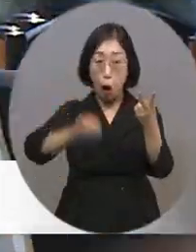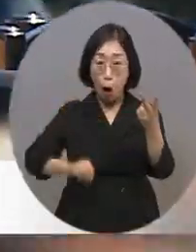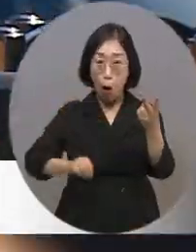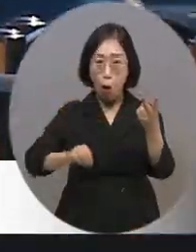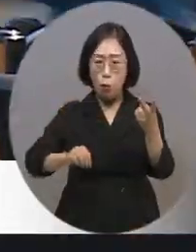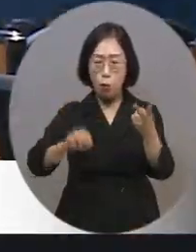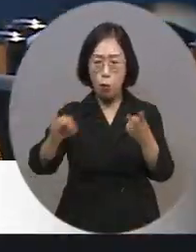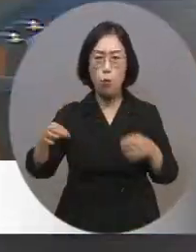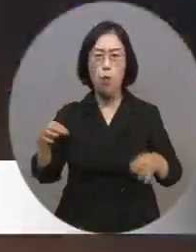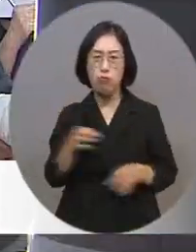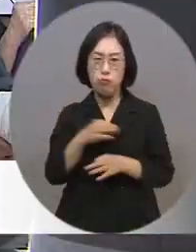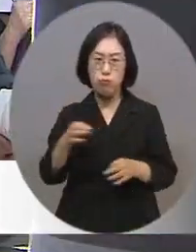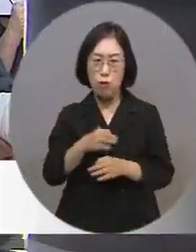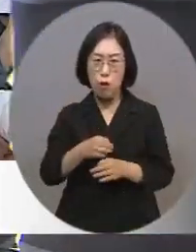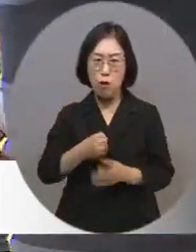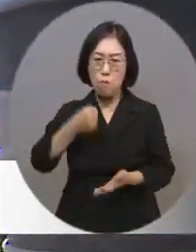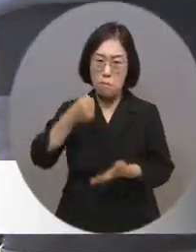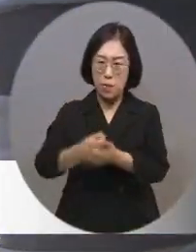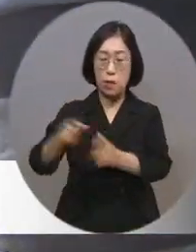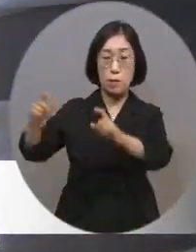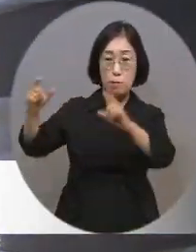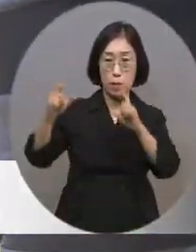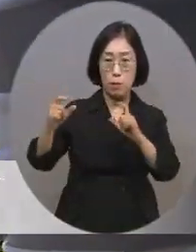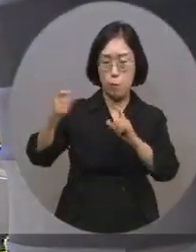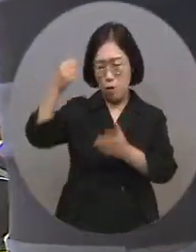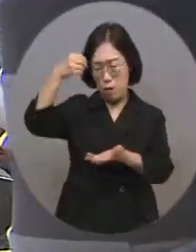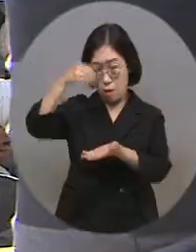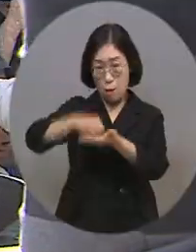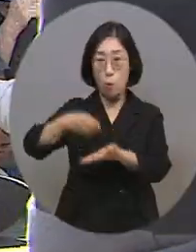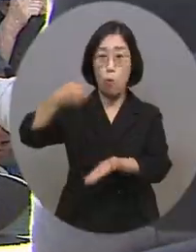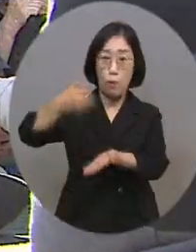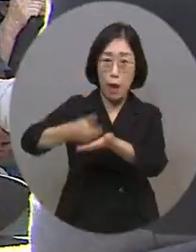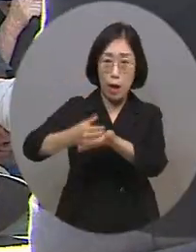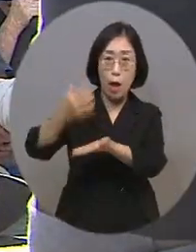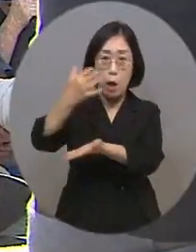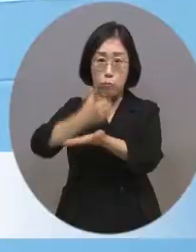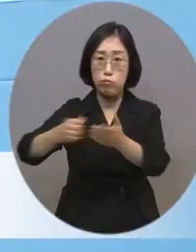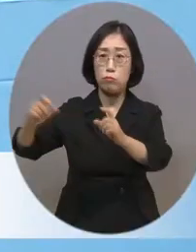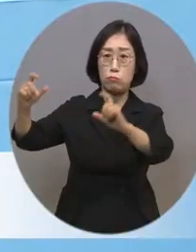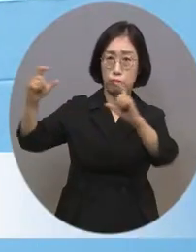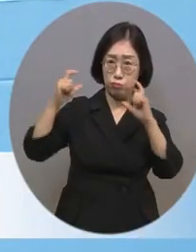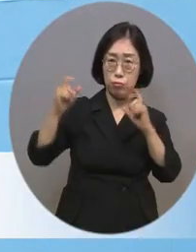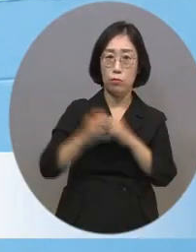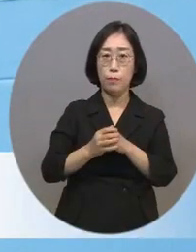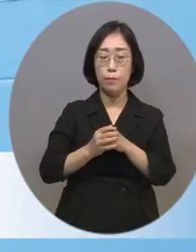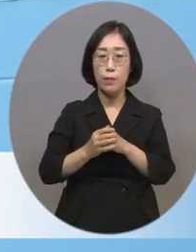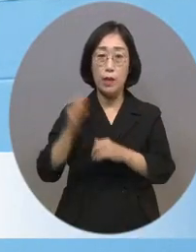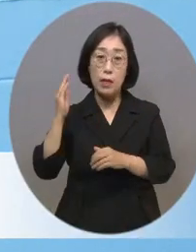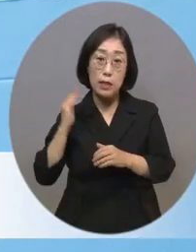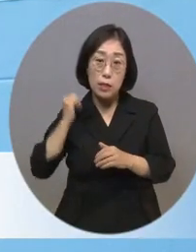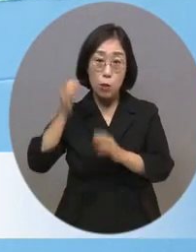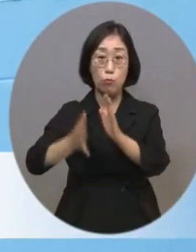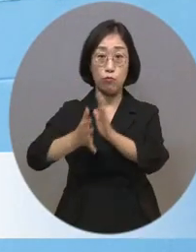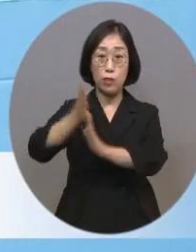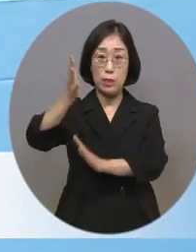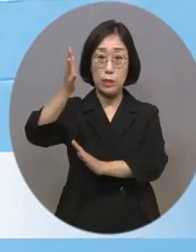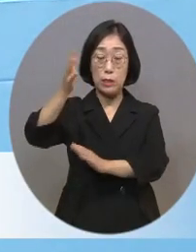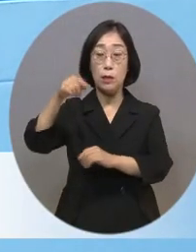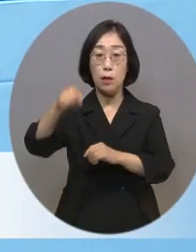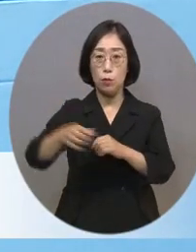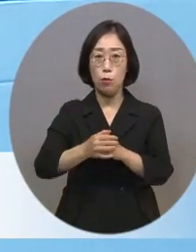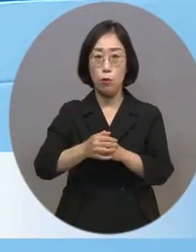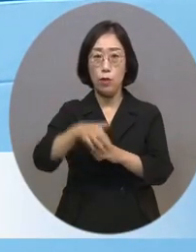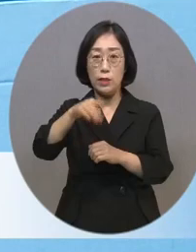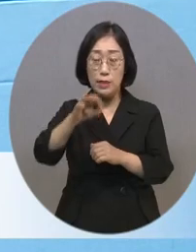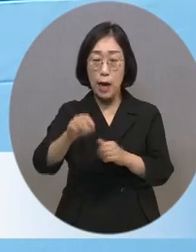급여를 부정 수급으로 판단하고 환수 조치를 통보했습니다. 의정부 시는 고